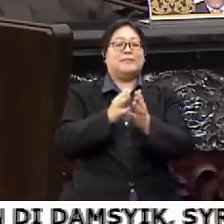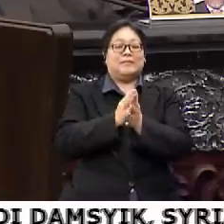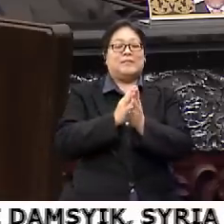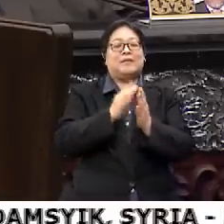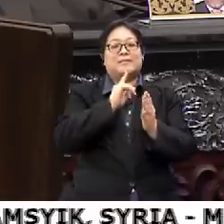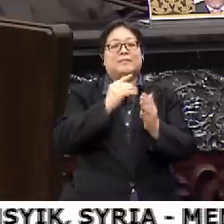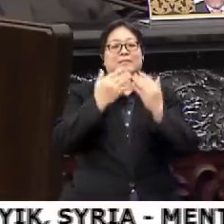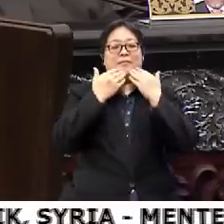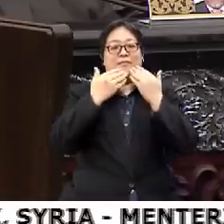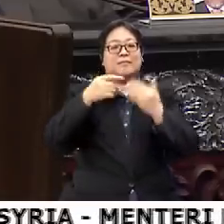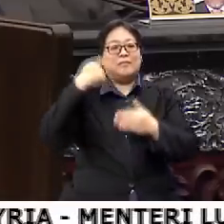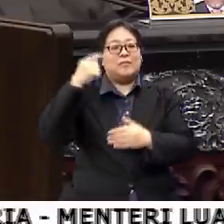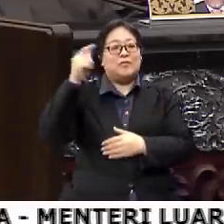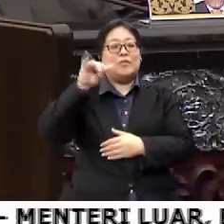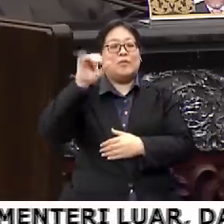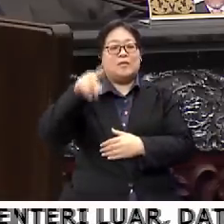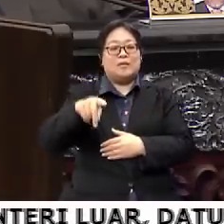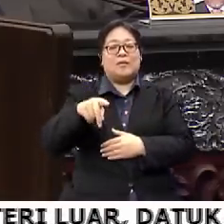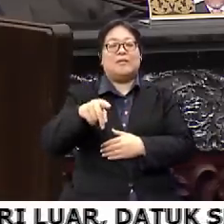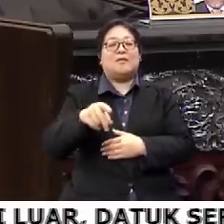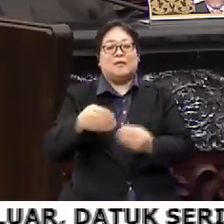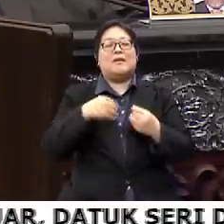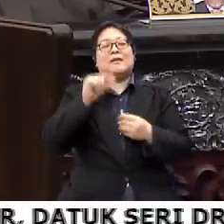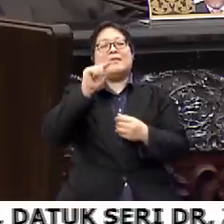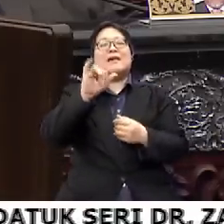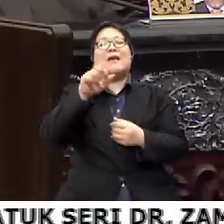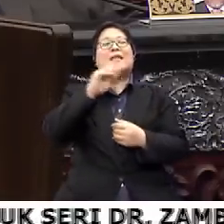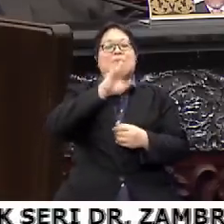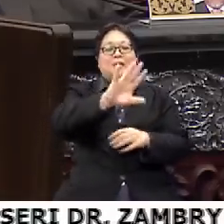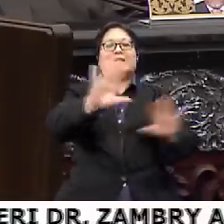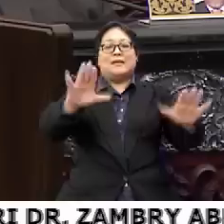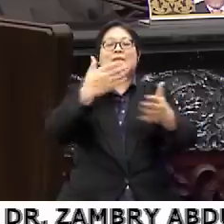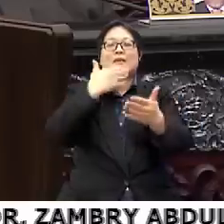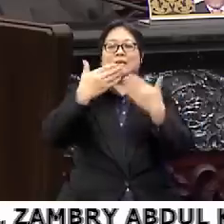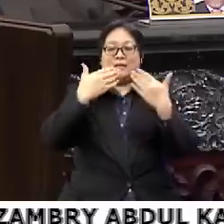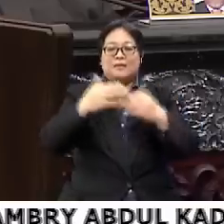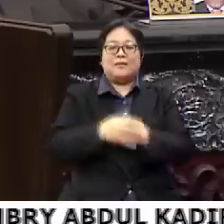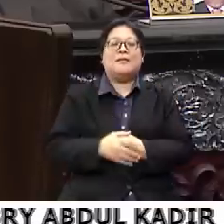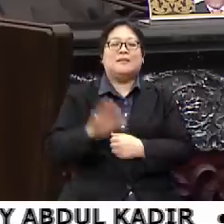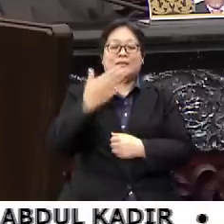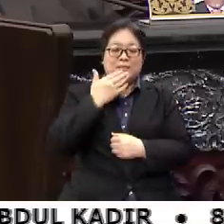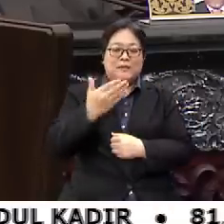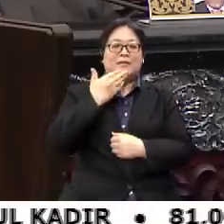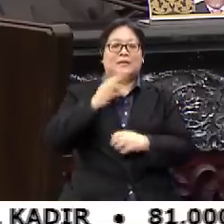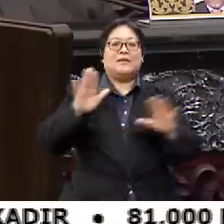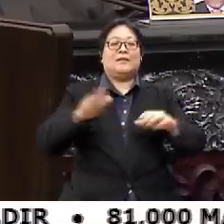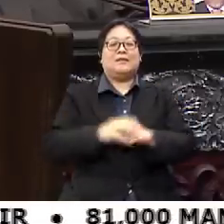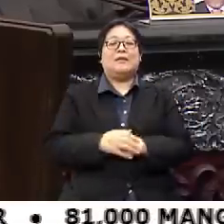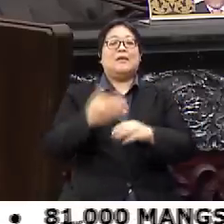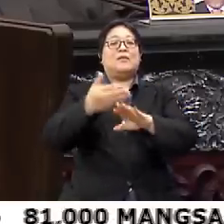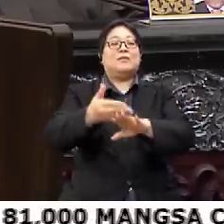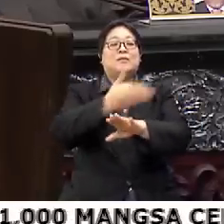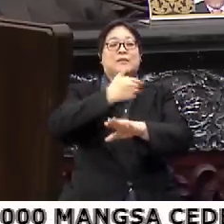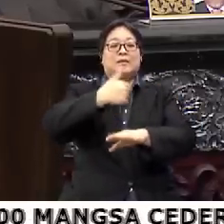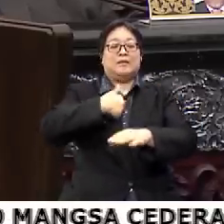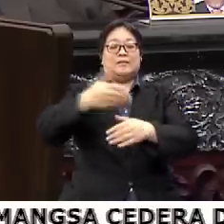ucapkan terima kasih kepada Tuan Yang Dipertua kerana sempat Aitam, aja. Aitam sikit telur. Okay, terima kasih. Terima kasih. Dan sebelum